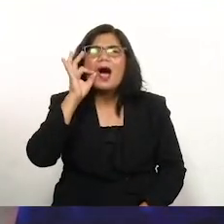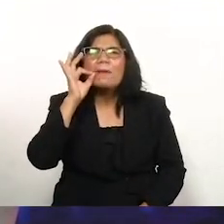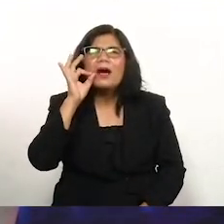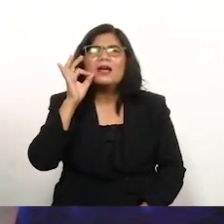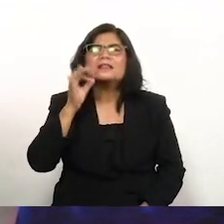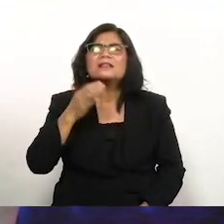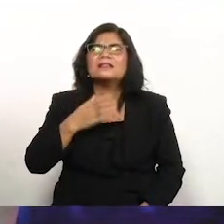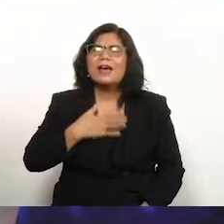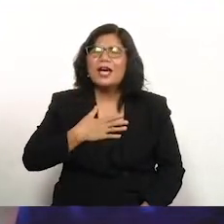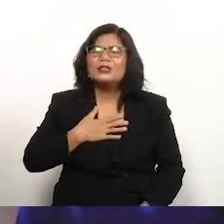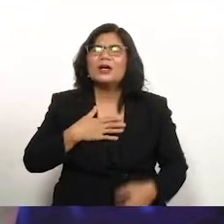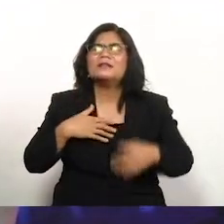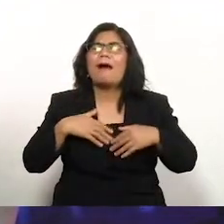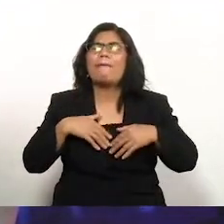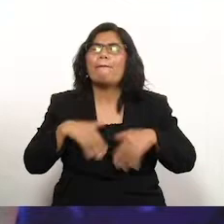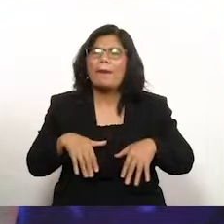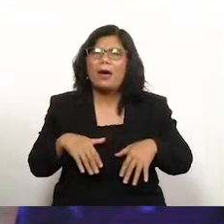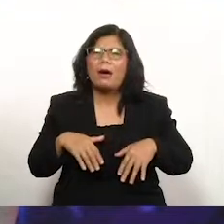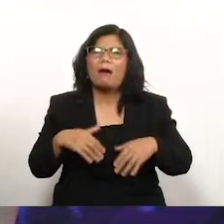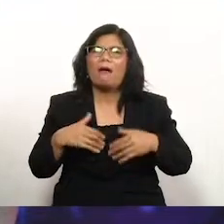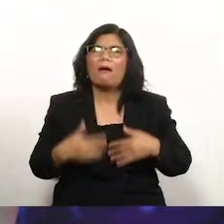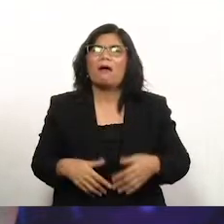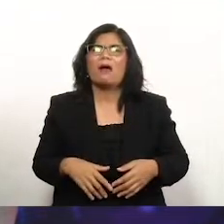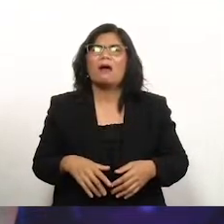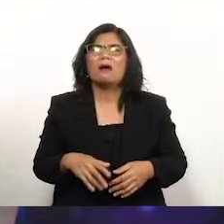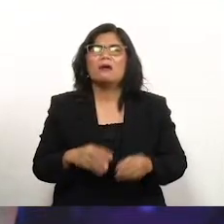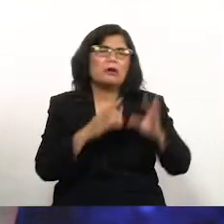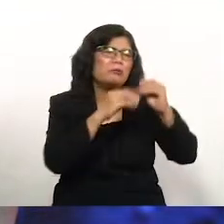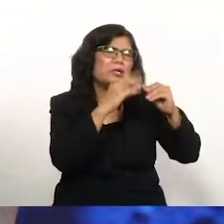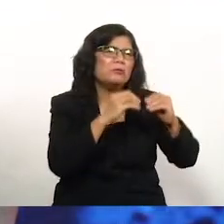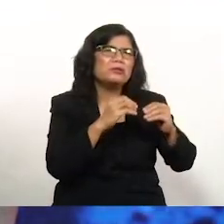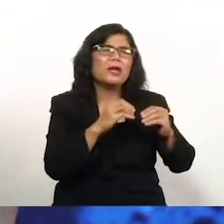capek melihat gereja terus di BEI tengdom